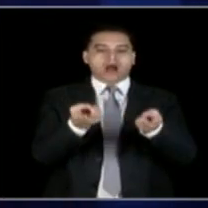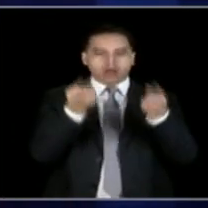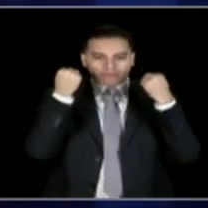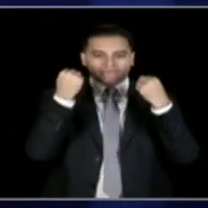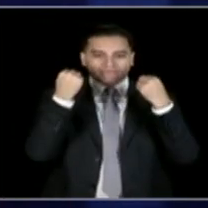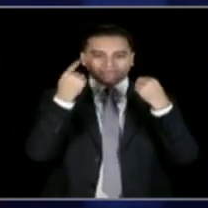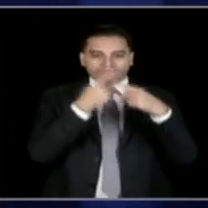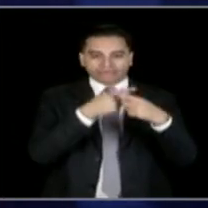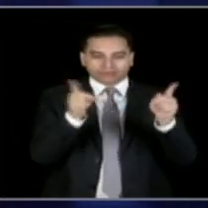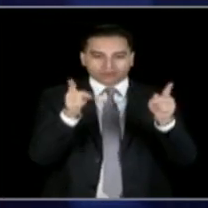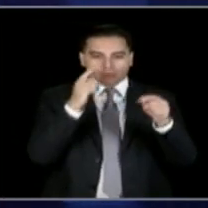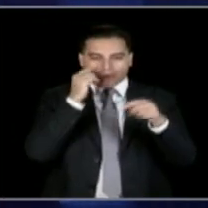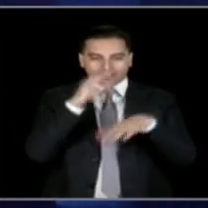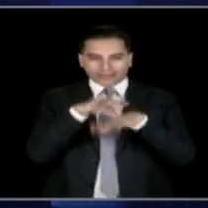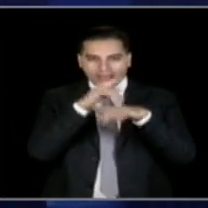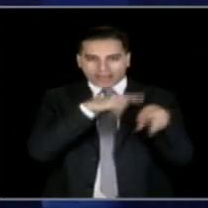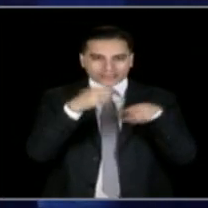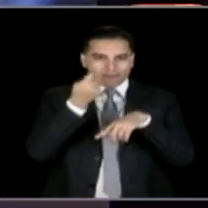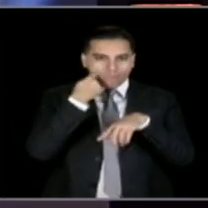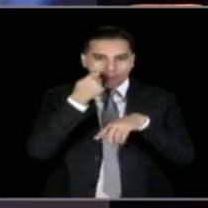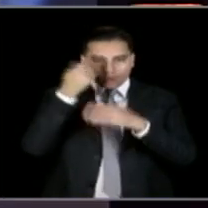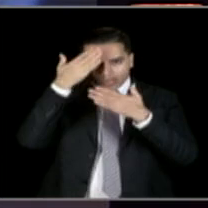خططت لها مجموعة أيلول الأسود